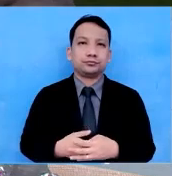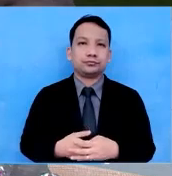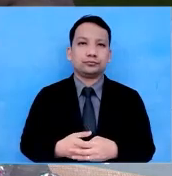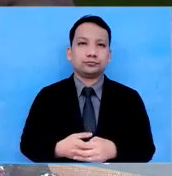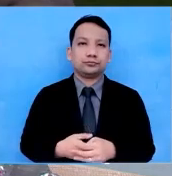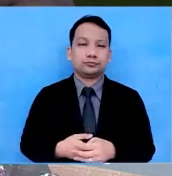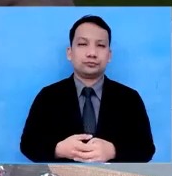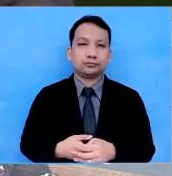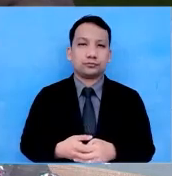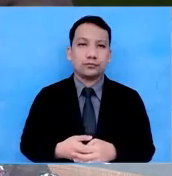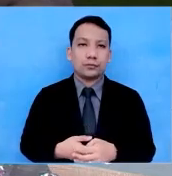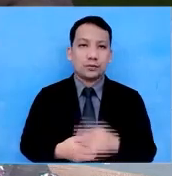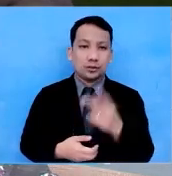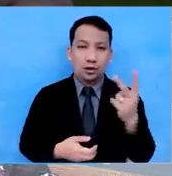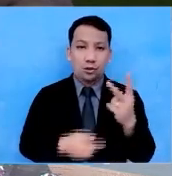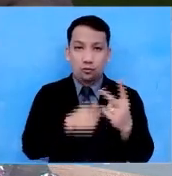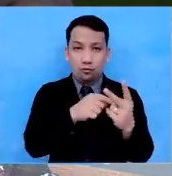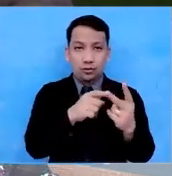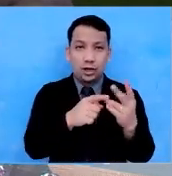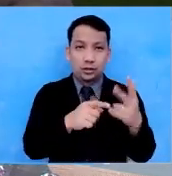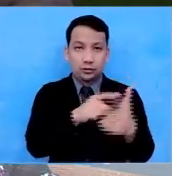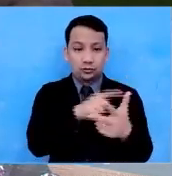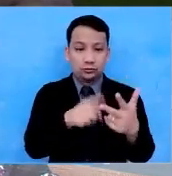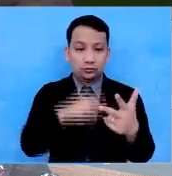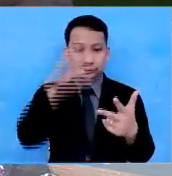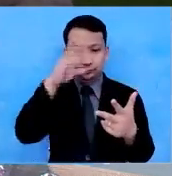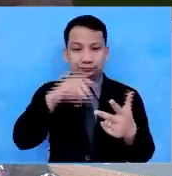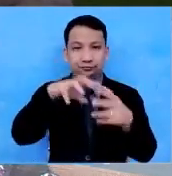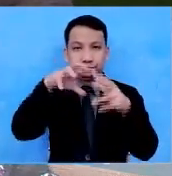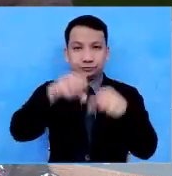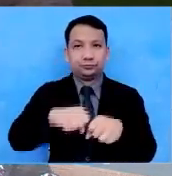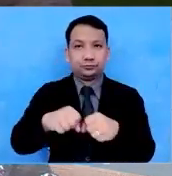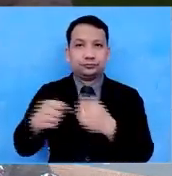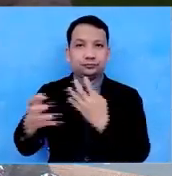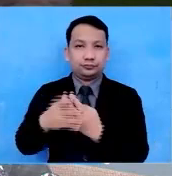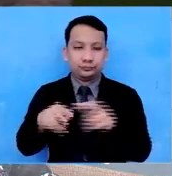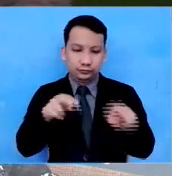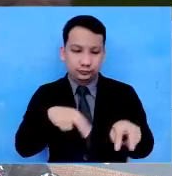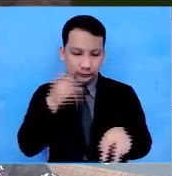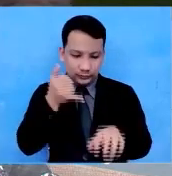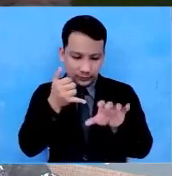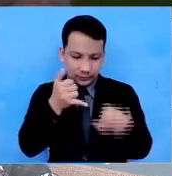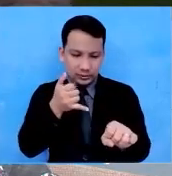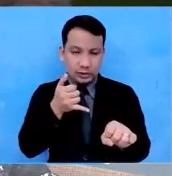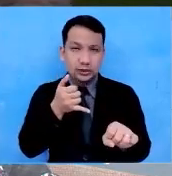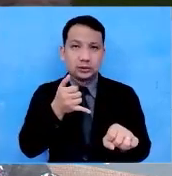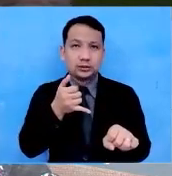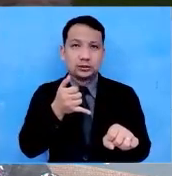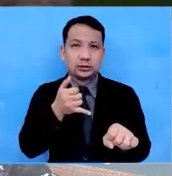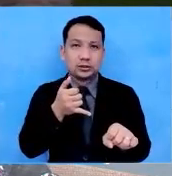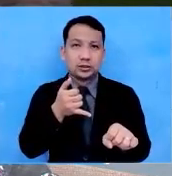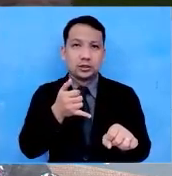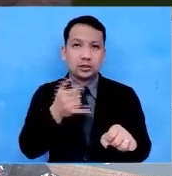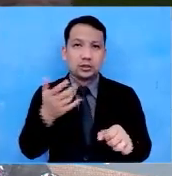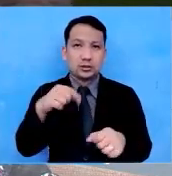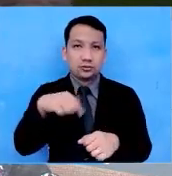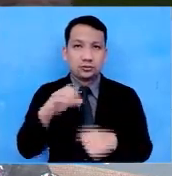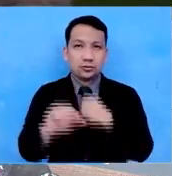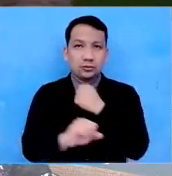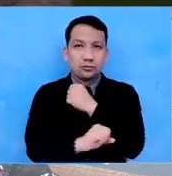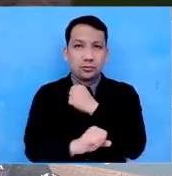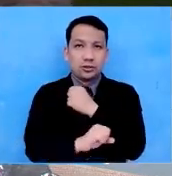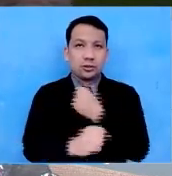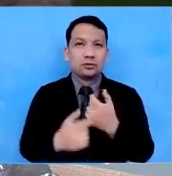Sa kulungan ang bagsak ng tatlong lalaki matapos mabistong nagnanakaw sa isang hardware store sa Quezon City. Lumalabas